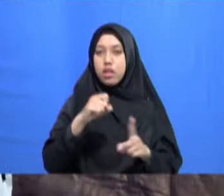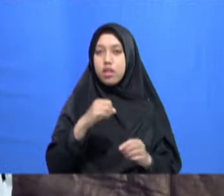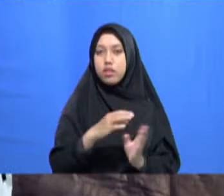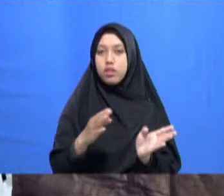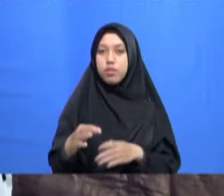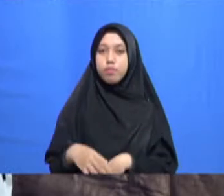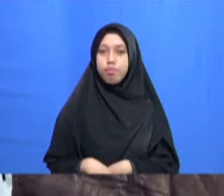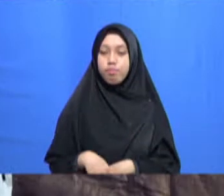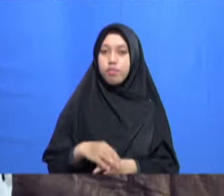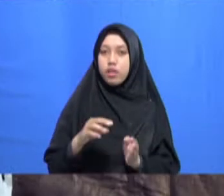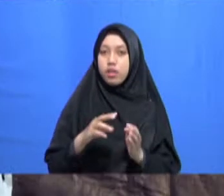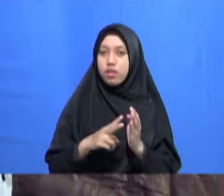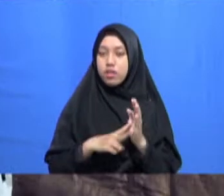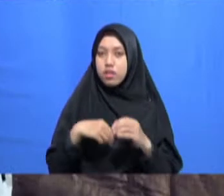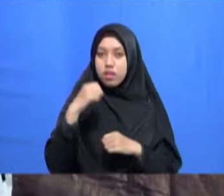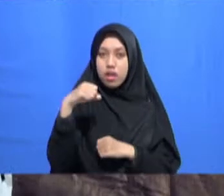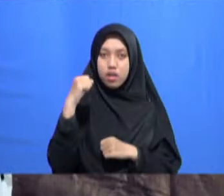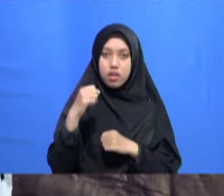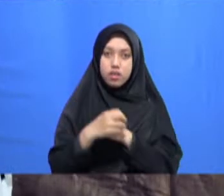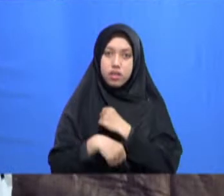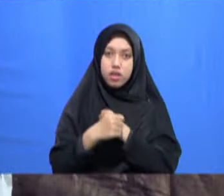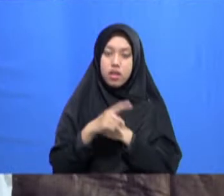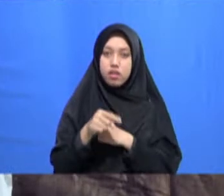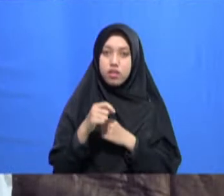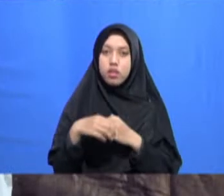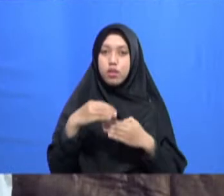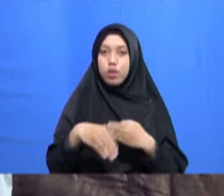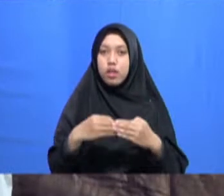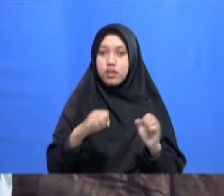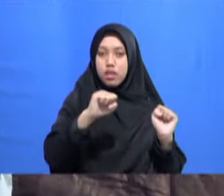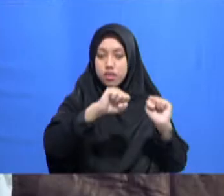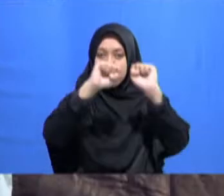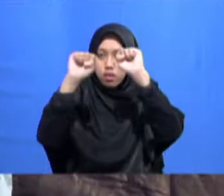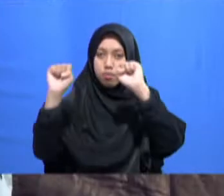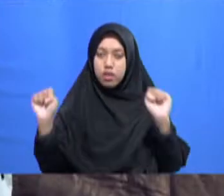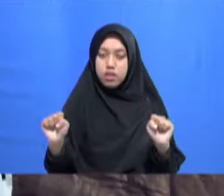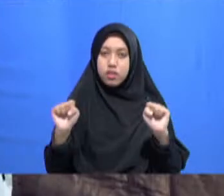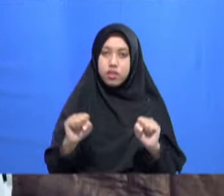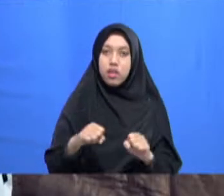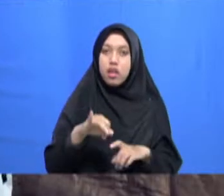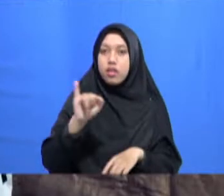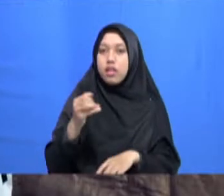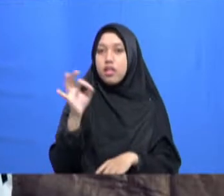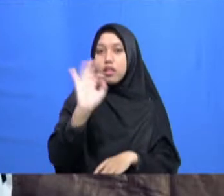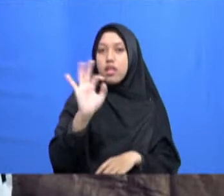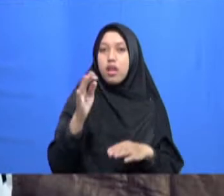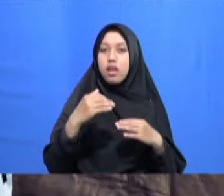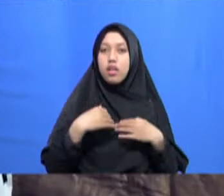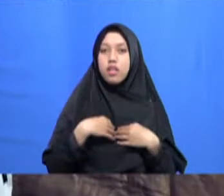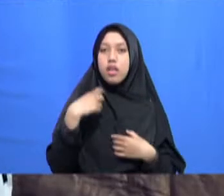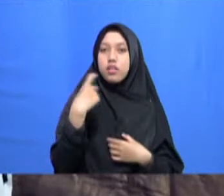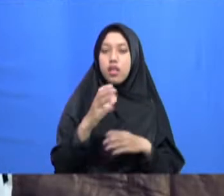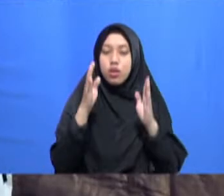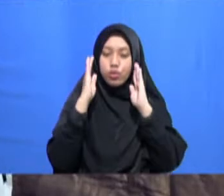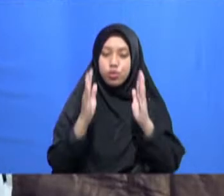secara sistematis, ya, sehingga tidak ada strategi yang khusus diperlukan untuk